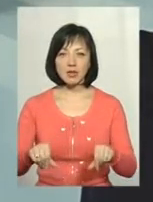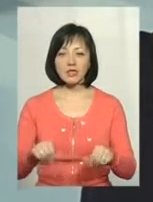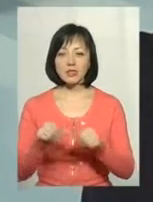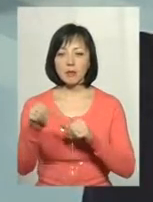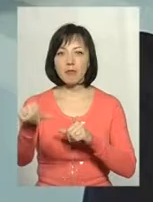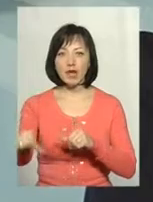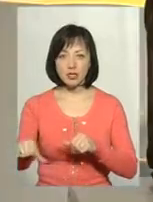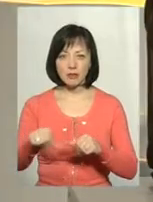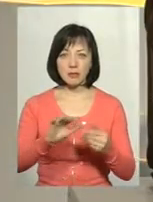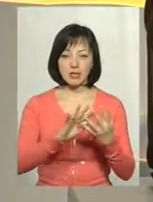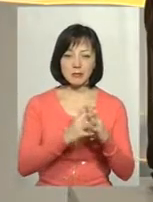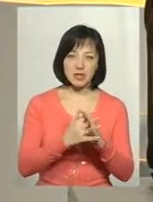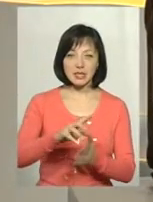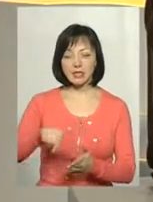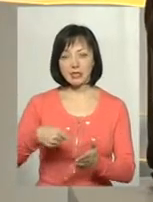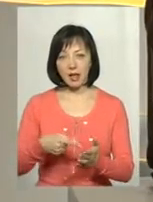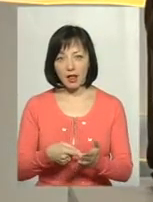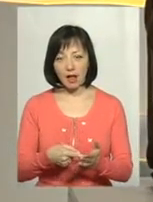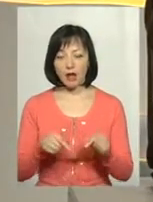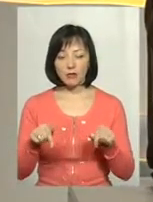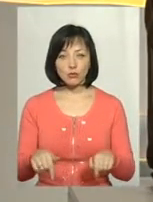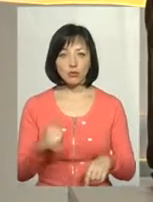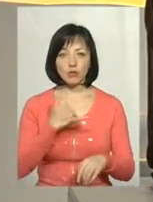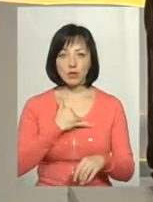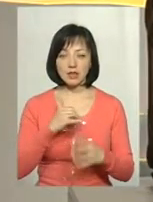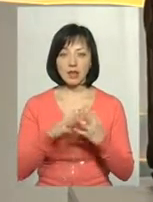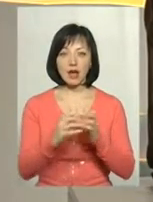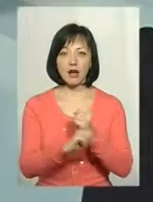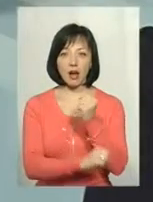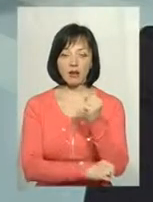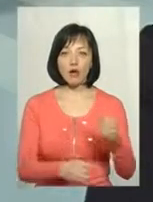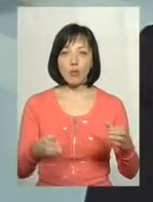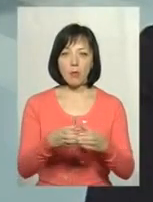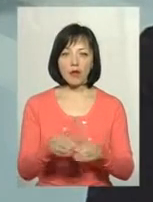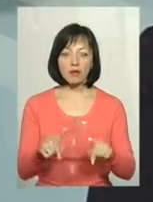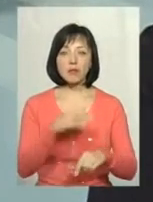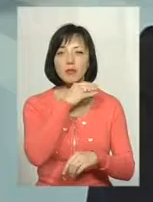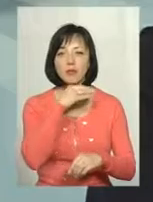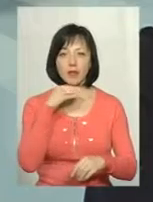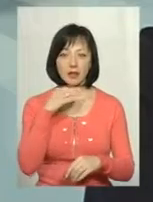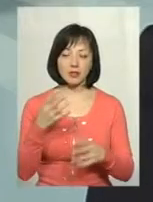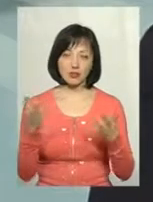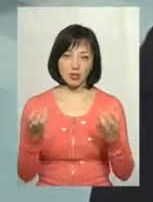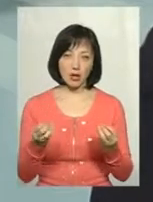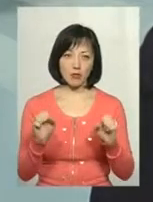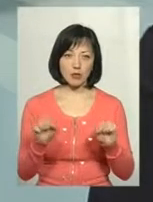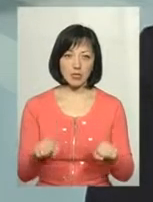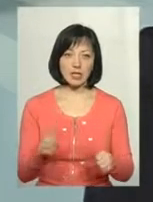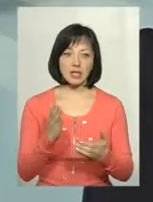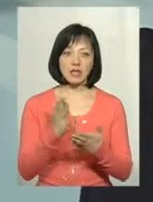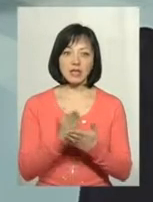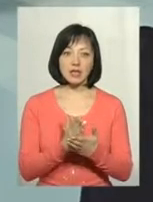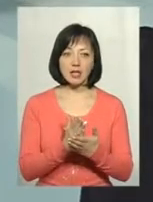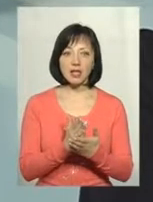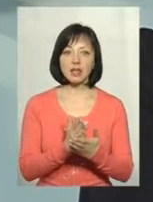межами населених пунктів. Тобто тут в нас аграрна громада, і в нас тут дуже багато ще можливостей. Є ще скрита